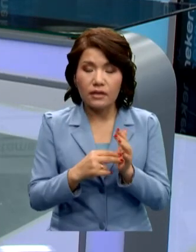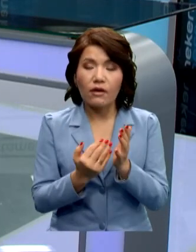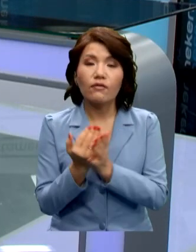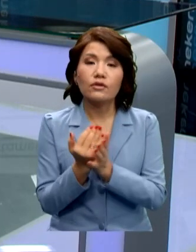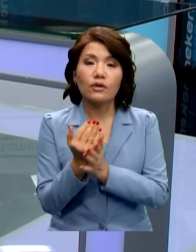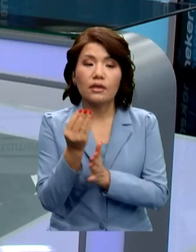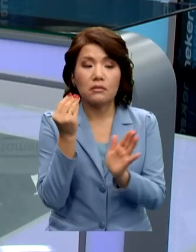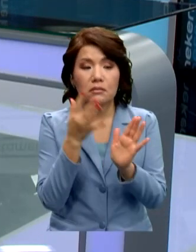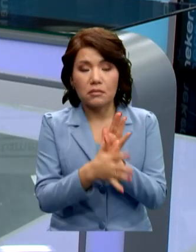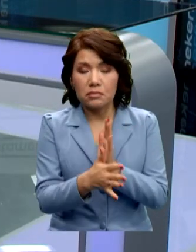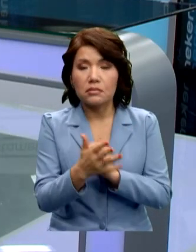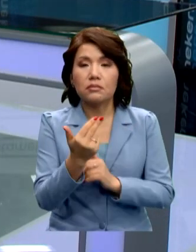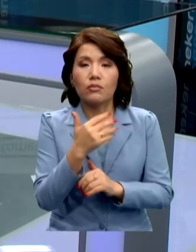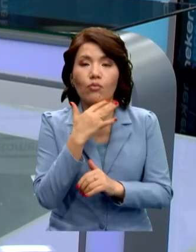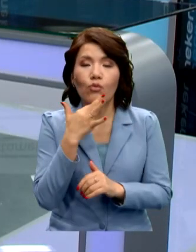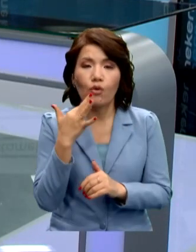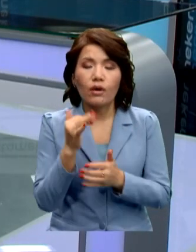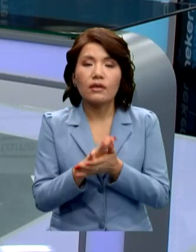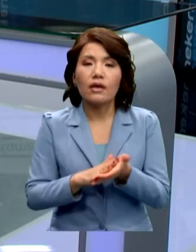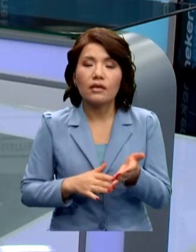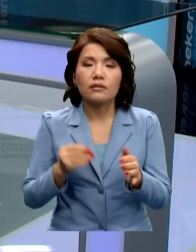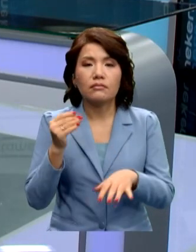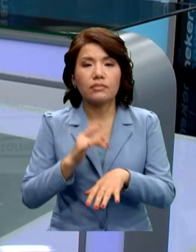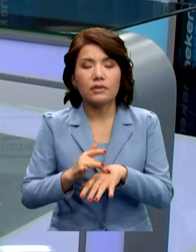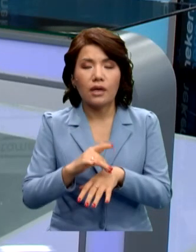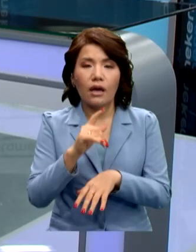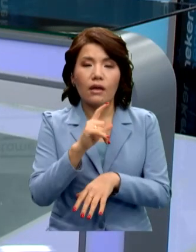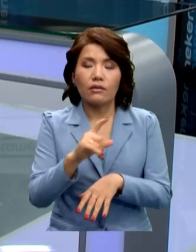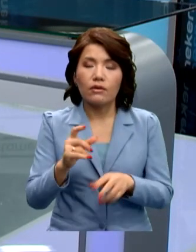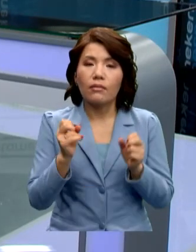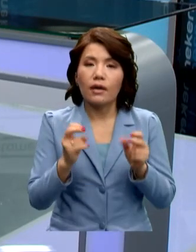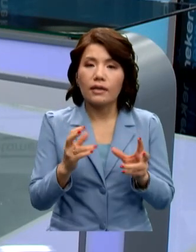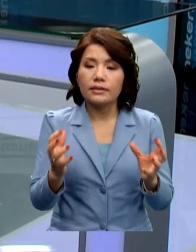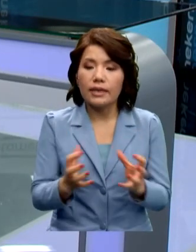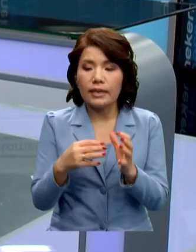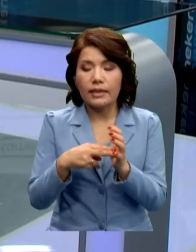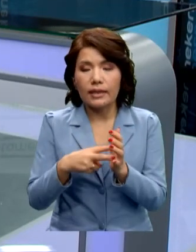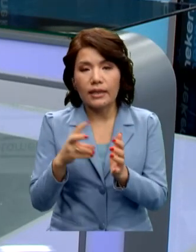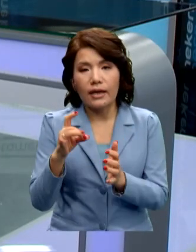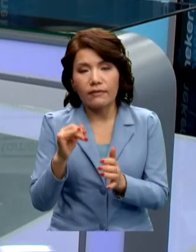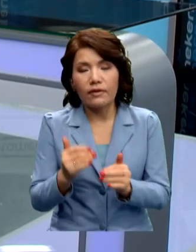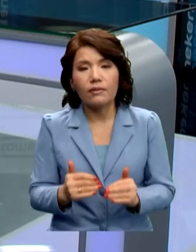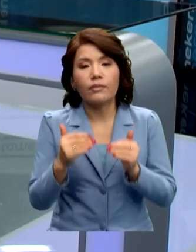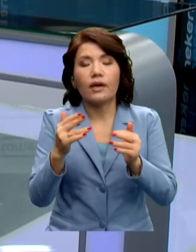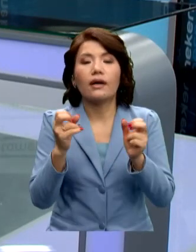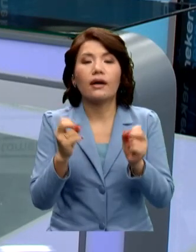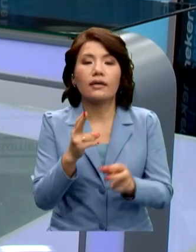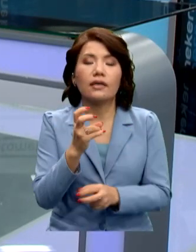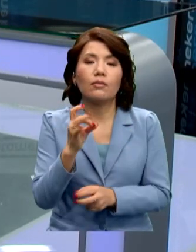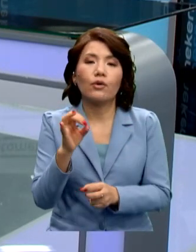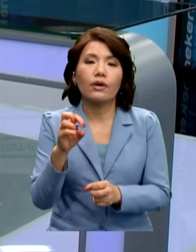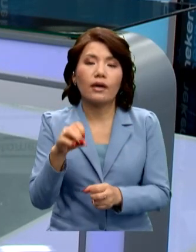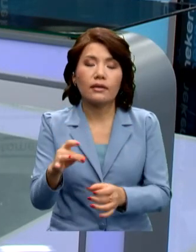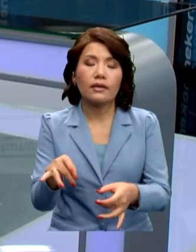высокая и затраты немаленькие, не ударит ли это по карману горожан? Удастся ли сохранить тариф или придется повышать? Дильмурат Муталипов попытался